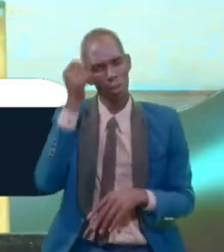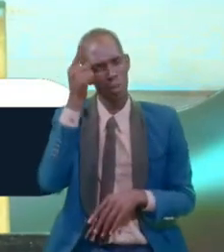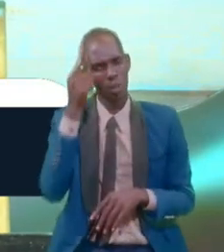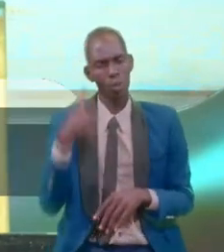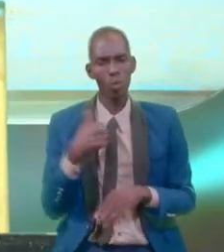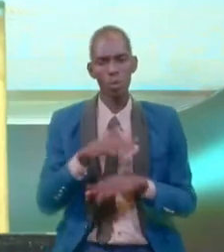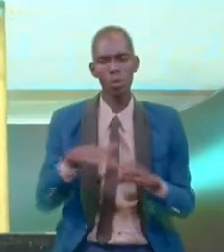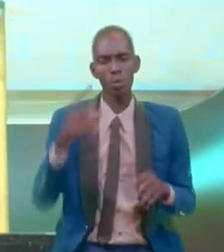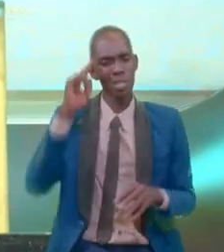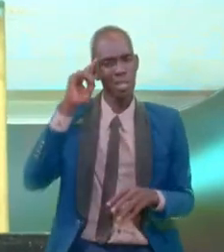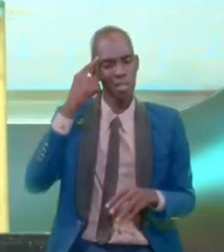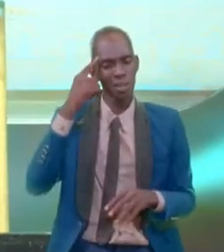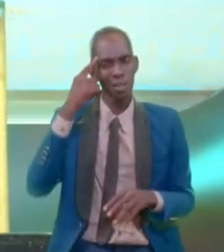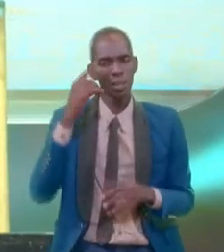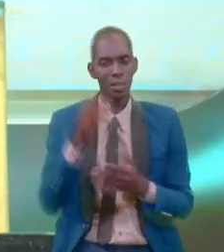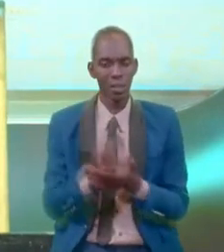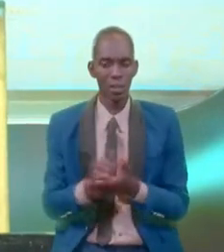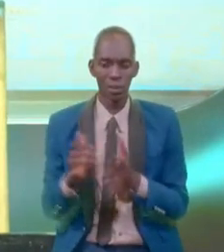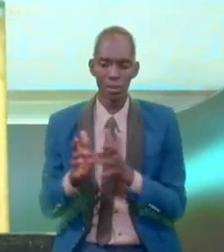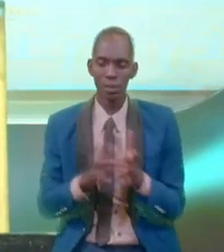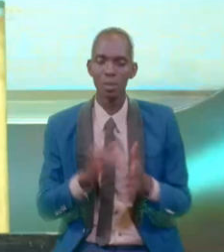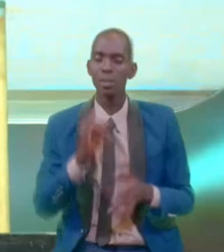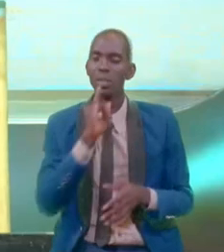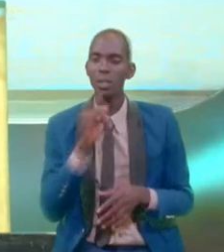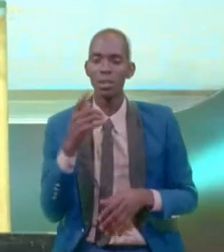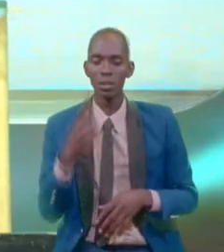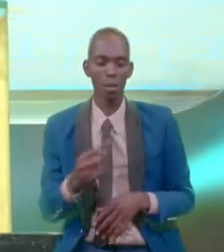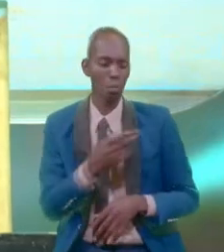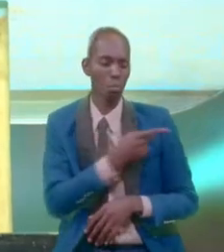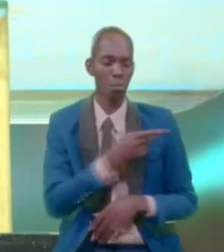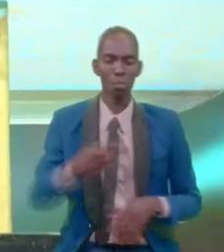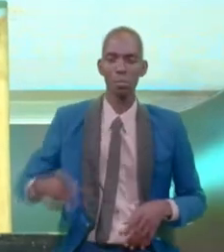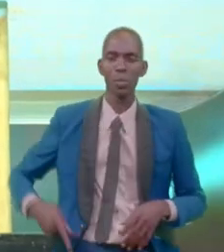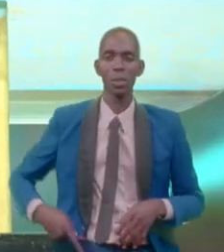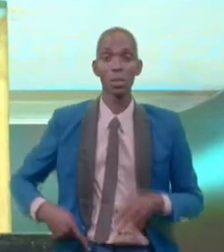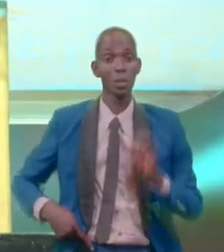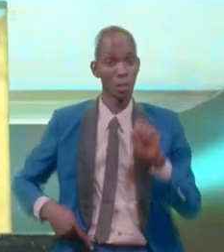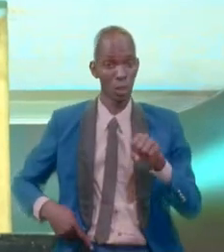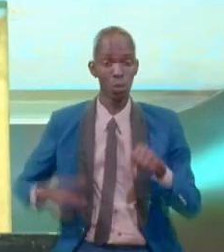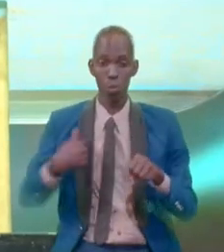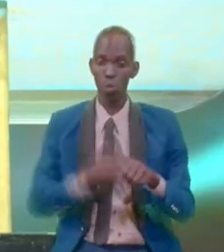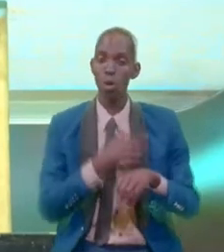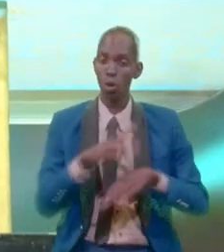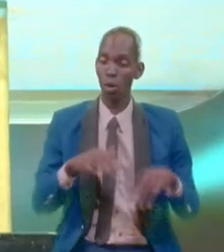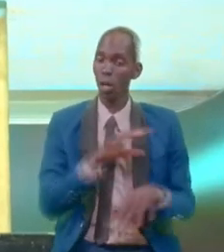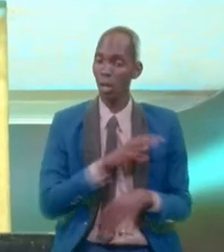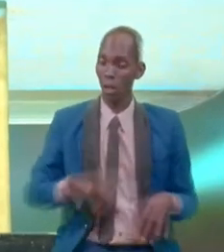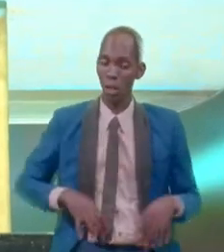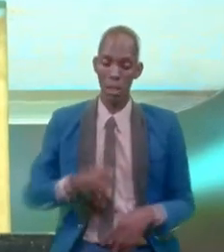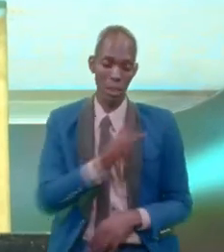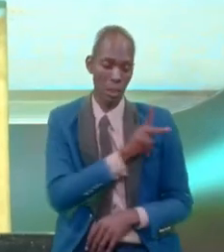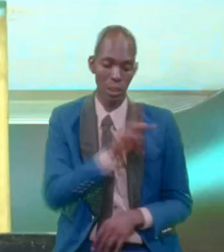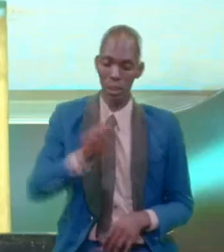On ne pense pas au fait qu'il est un prince. Un prince. Oui, nous l'appelons roi, mais